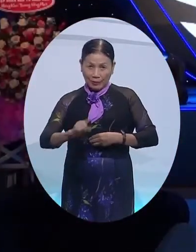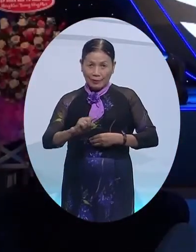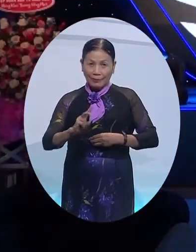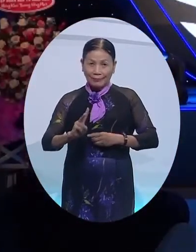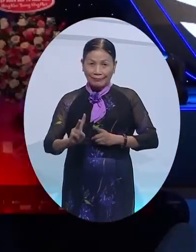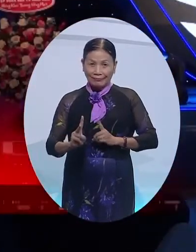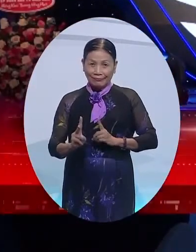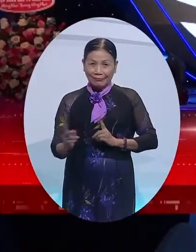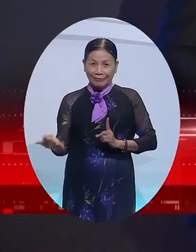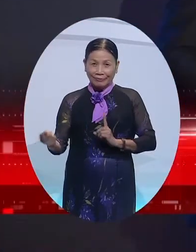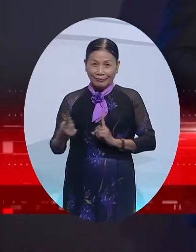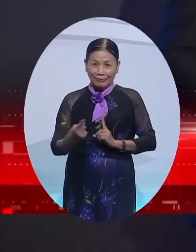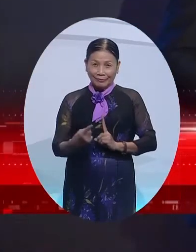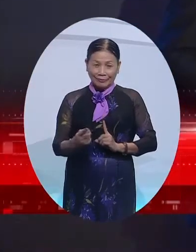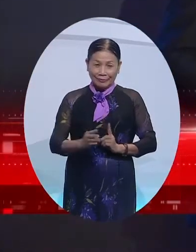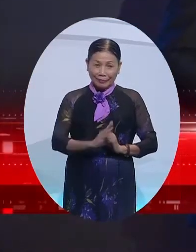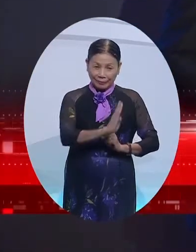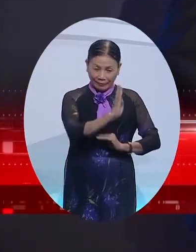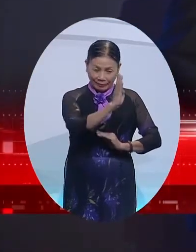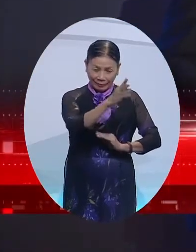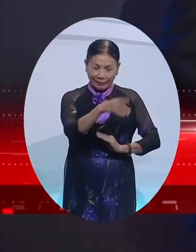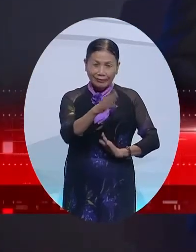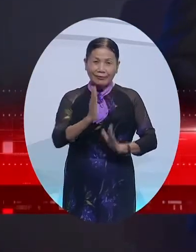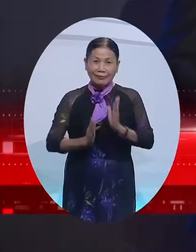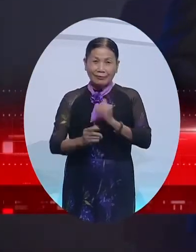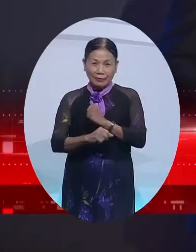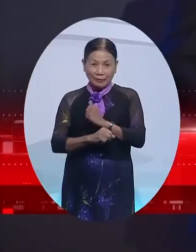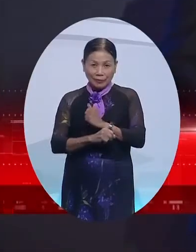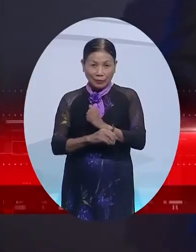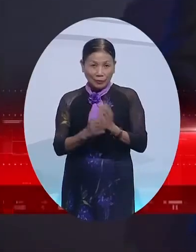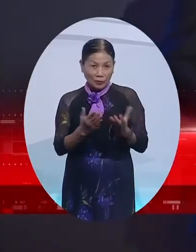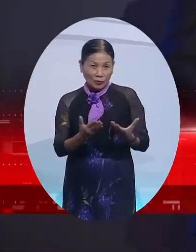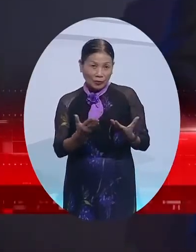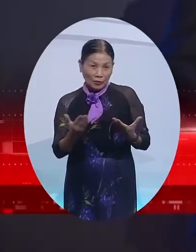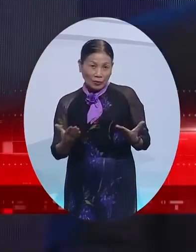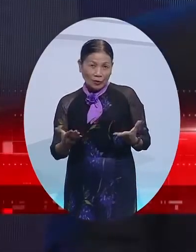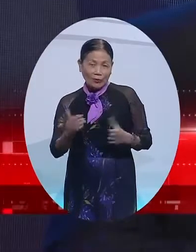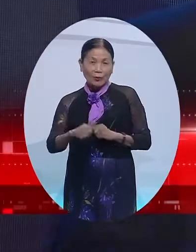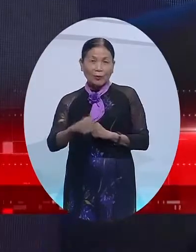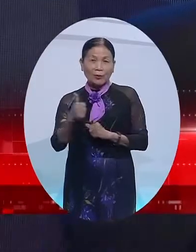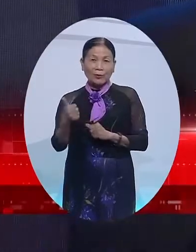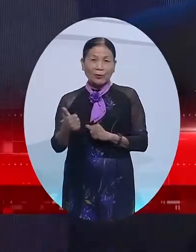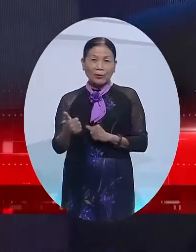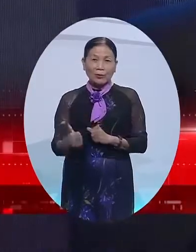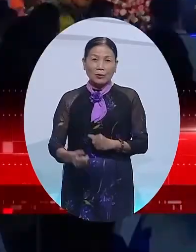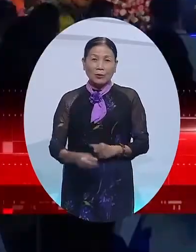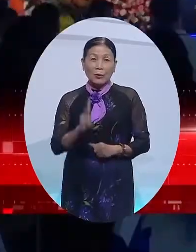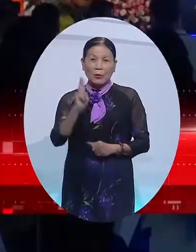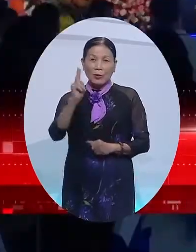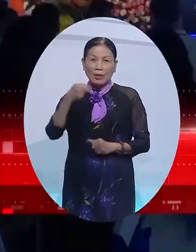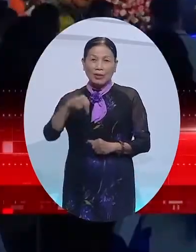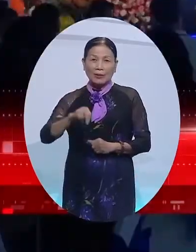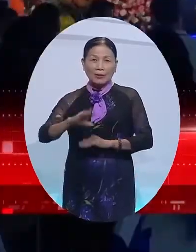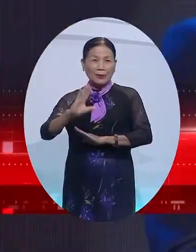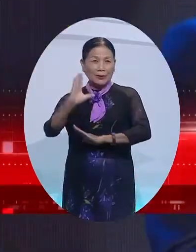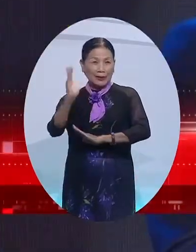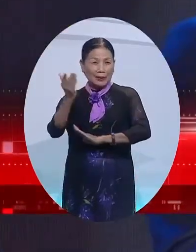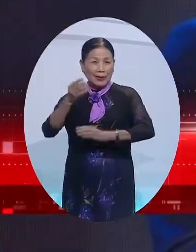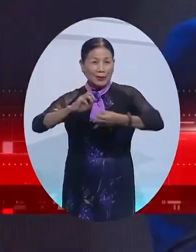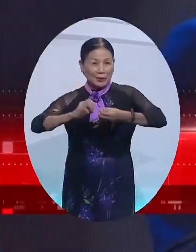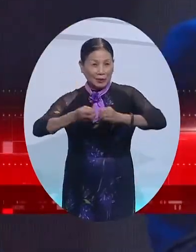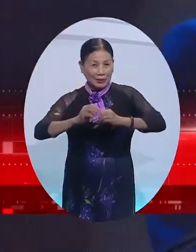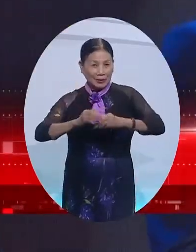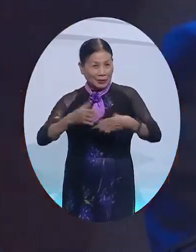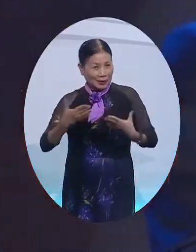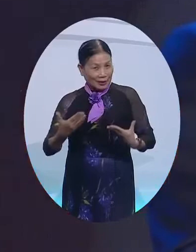giáp các khu đô thị mới Bắc thành phố Hồ Chí Minh showroom có thiết kế hiện đại trang bị tiện nghi theo tiêu chuẩn Hyundai toàn câu hát đám